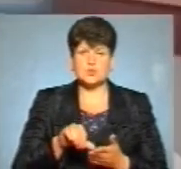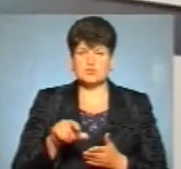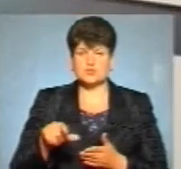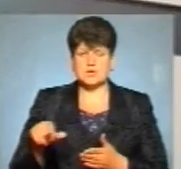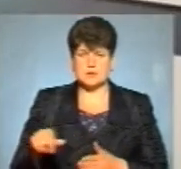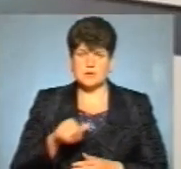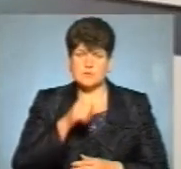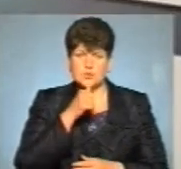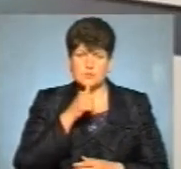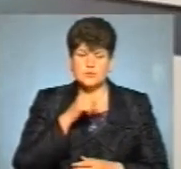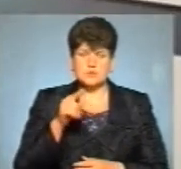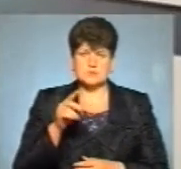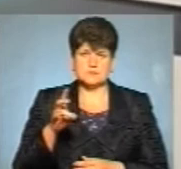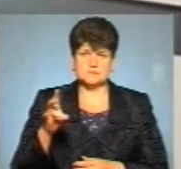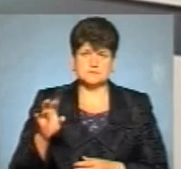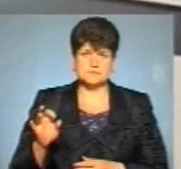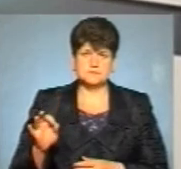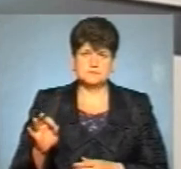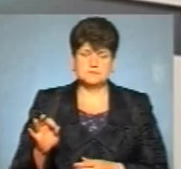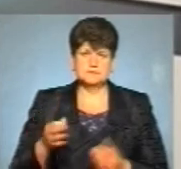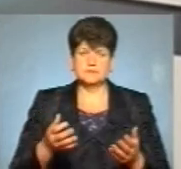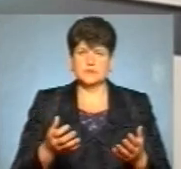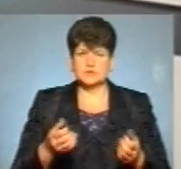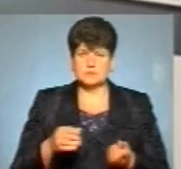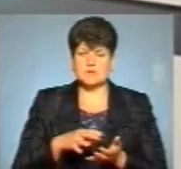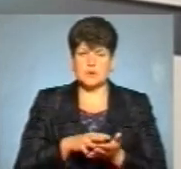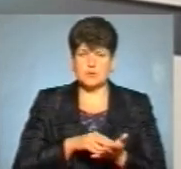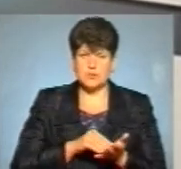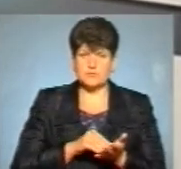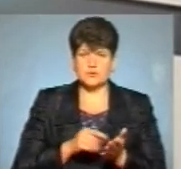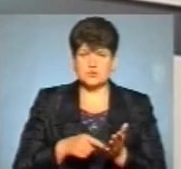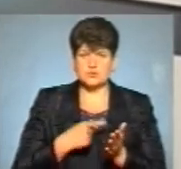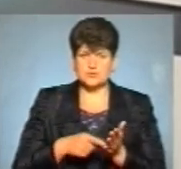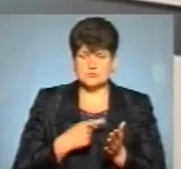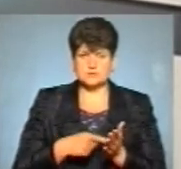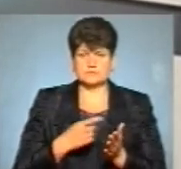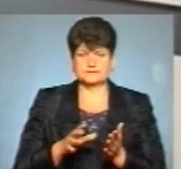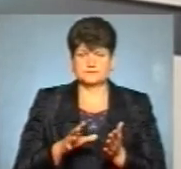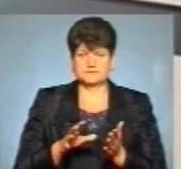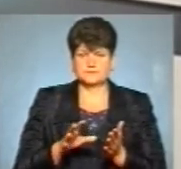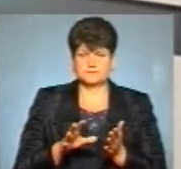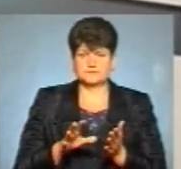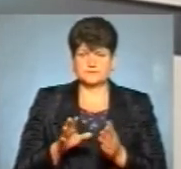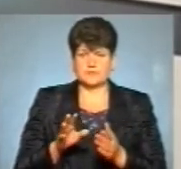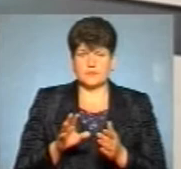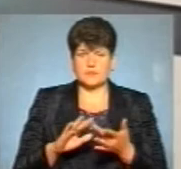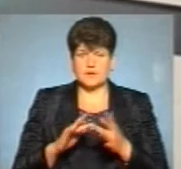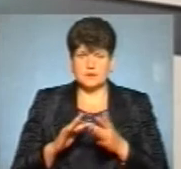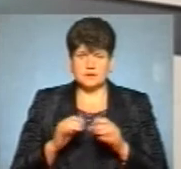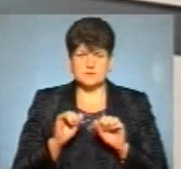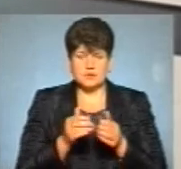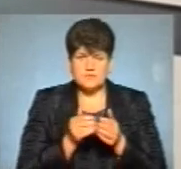пробного зовнішнього незалежного оцінювання отримали копії зошитів в електронному варіанті, де вони могли його